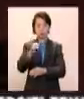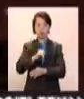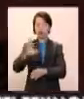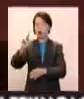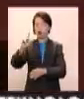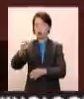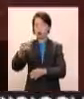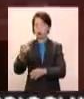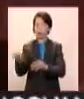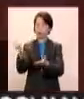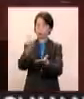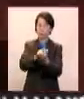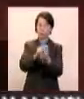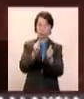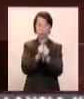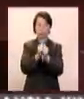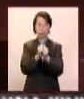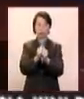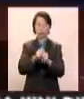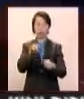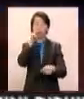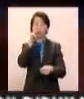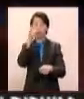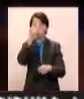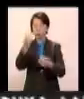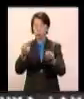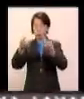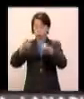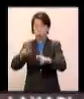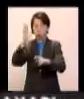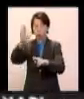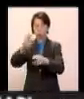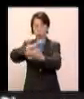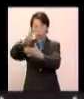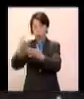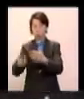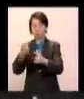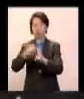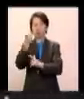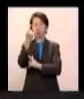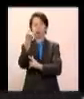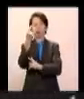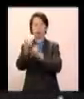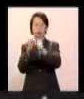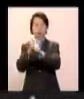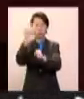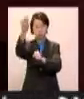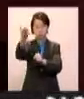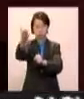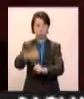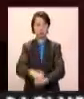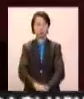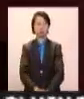diminta melapor diri bersama skuad Lang Merah memandangkan kontraknya hanya akan tamat November tahun depan.